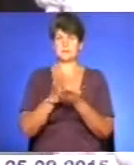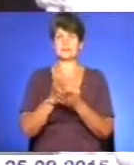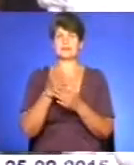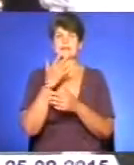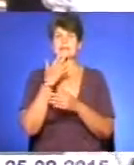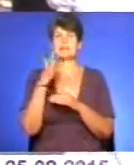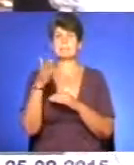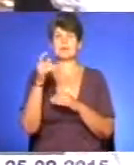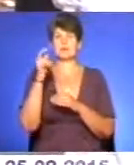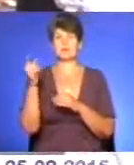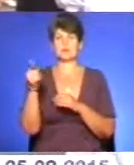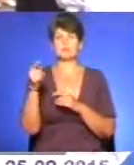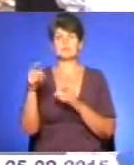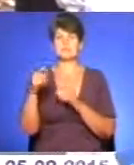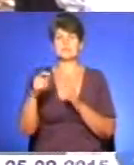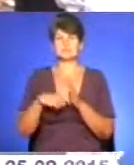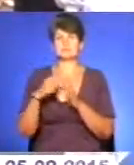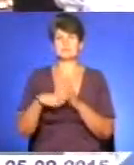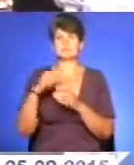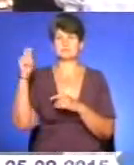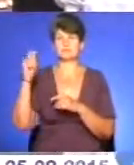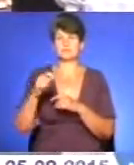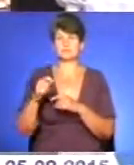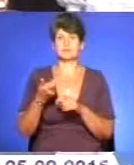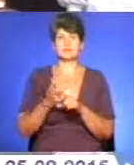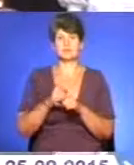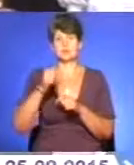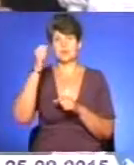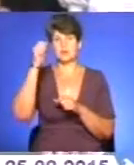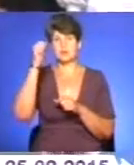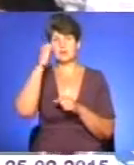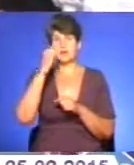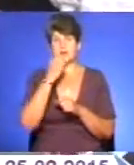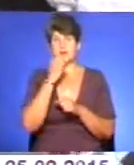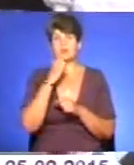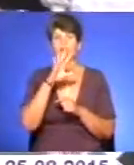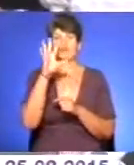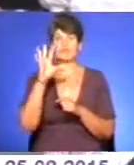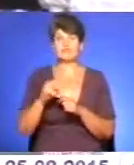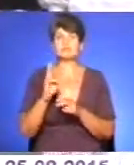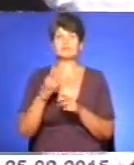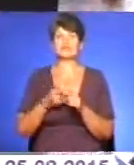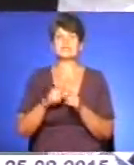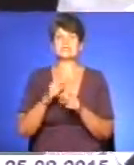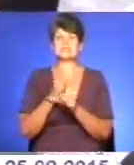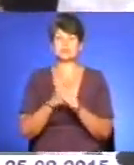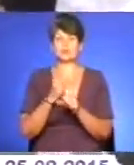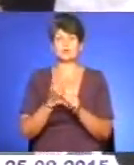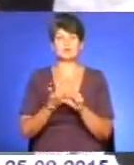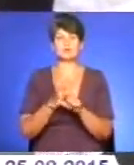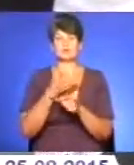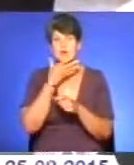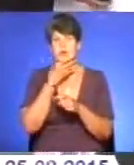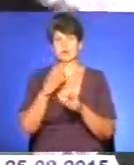Ви звідкиля? З Донбасу. Ми приїхали, дуже дякуємо всім, хто це зробив. Дуже гарно